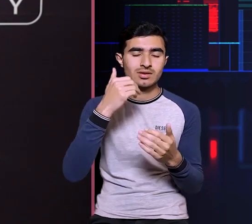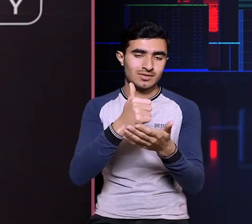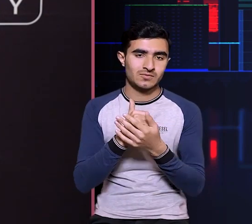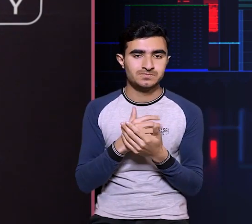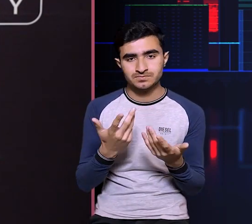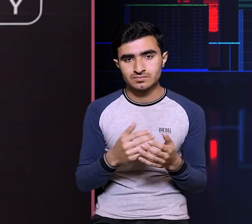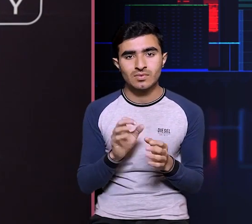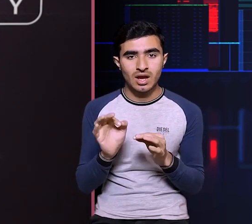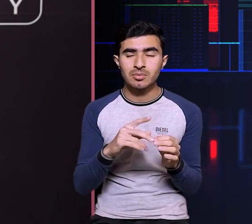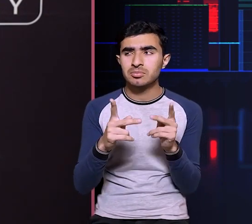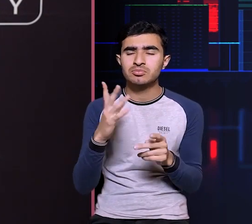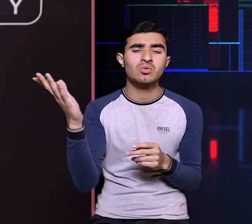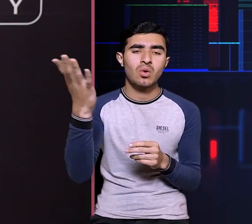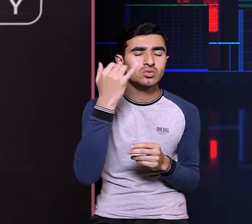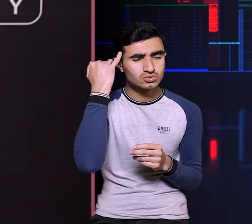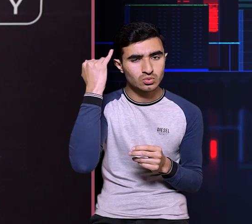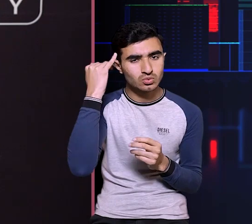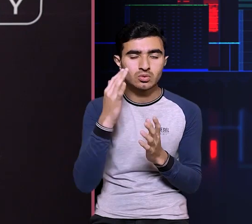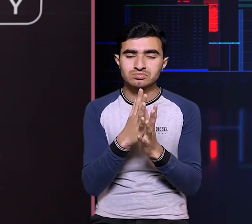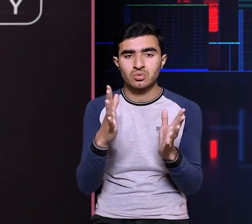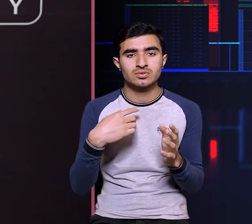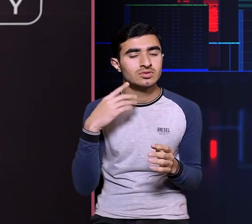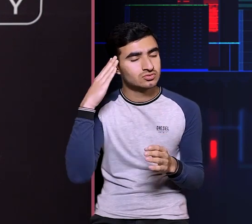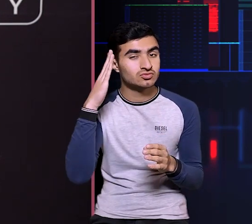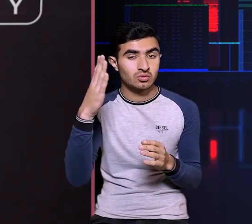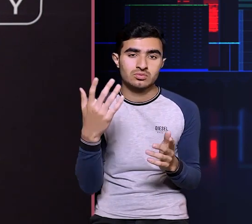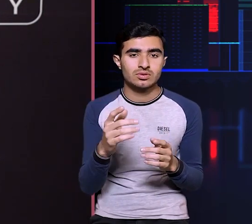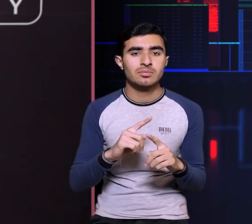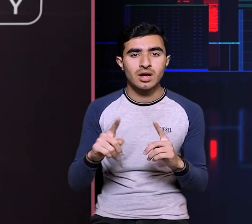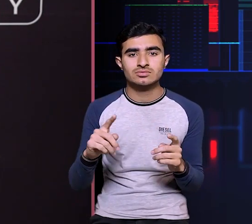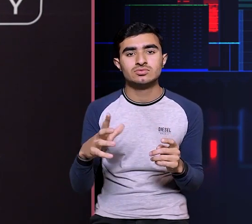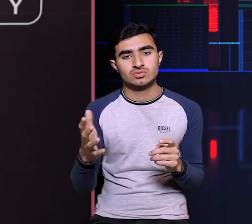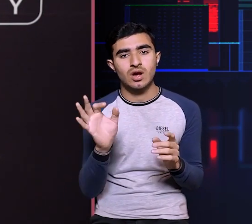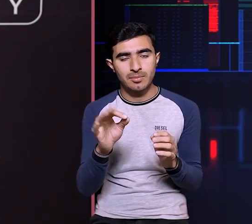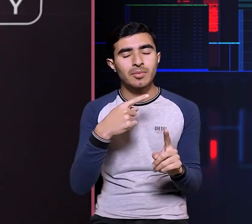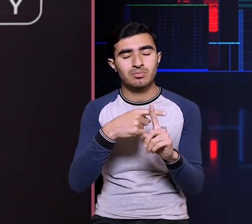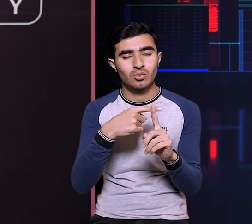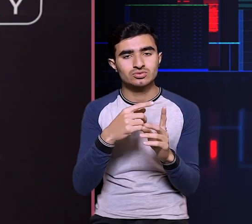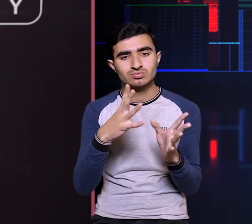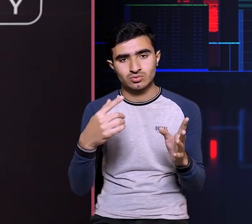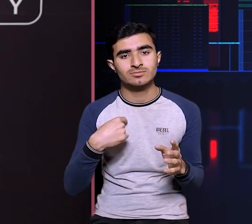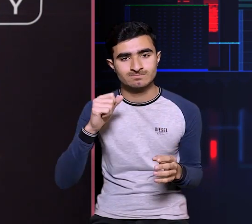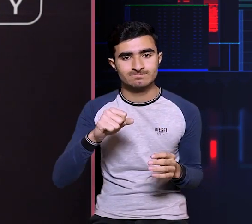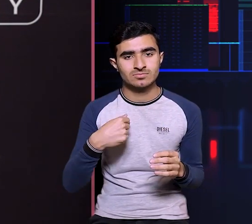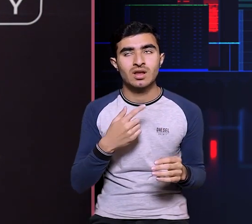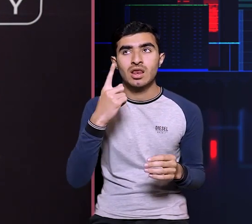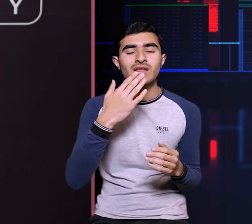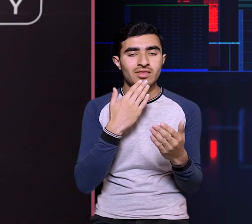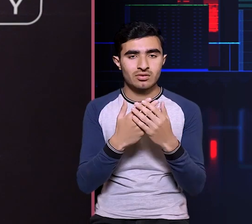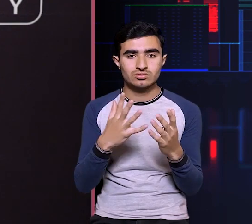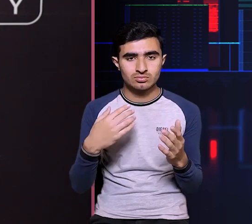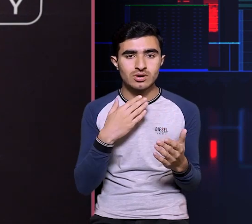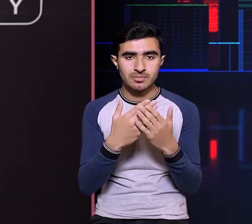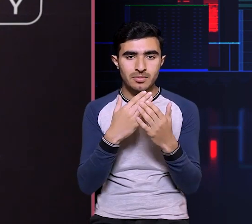in University of London. It's still a dream for many people. So that was, अगर मैं इस तरह सोचूं तो positive end, तो I should